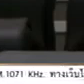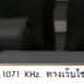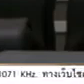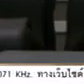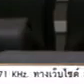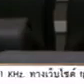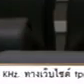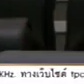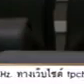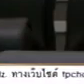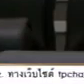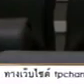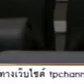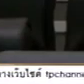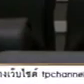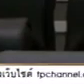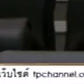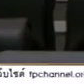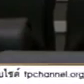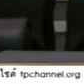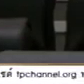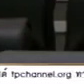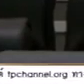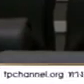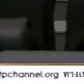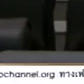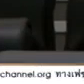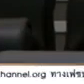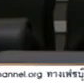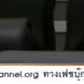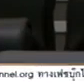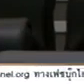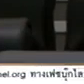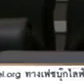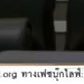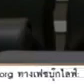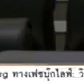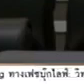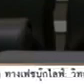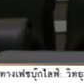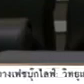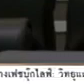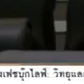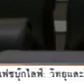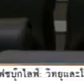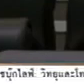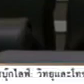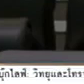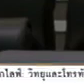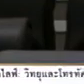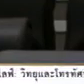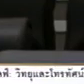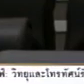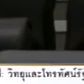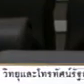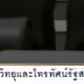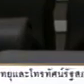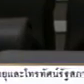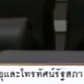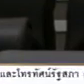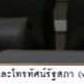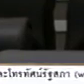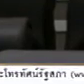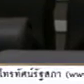ธานท่านประธานมีหน้าที่ต้องควบคุมการประชุมถ้าจะให้ฝ่ายค้านไม่พูดคือปิดปากเนี่ยมันฟังกันซะก่